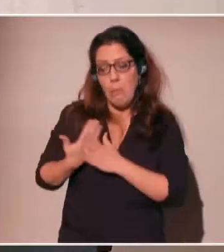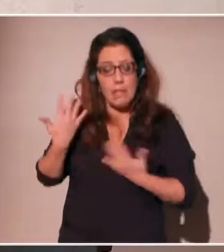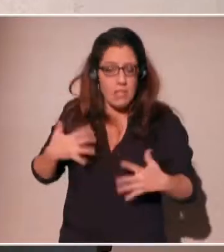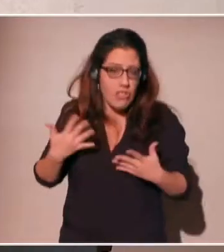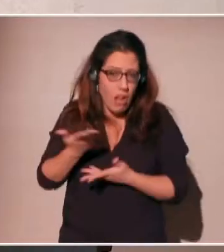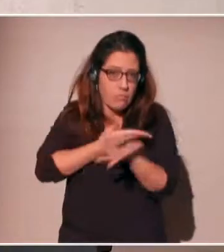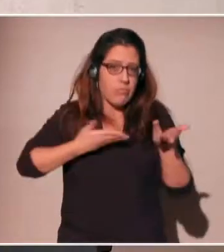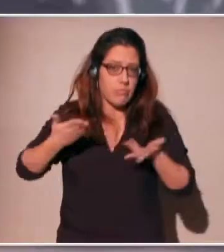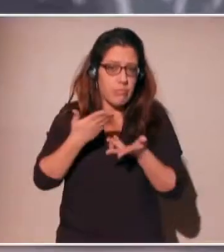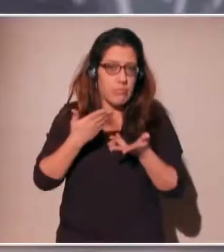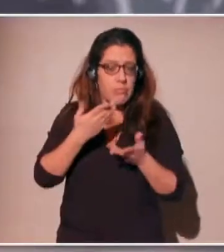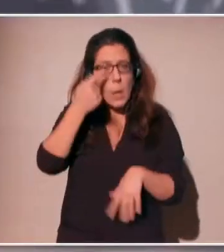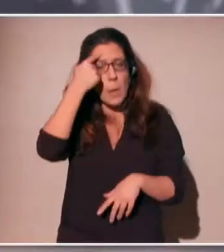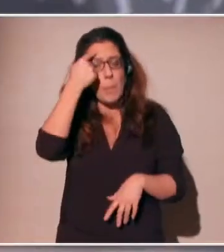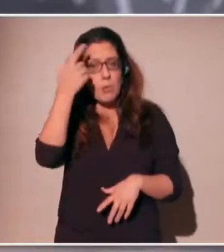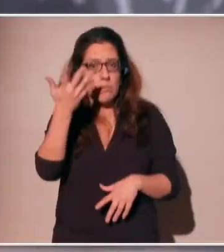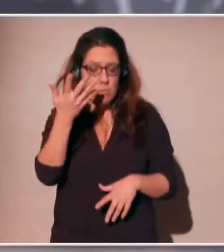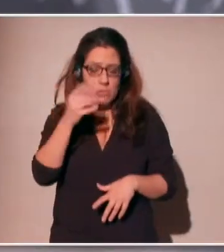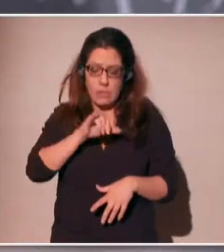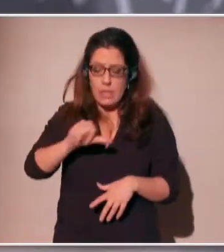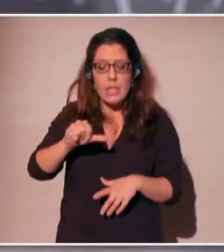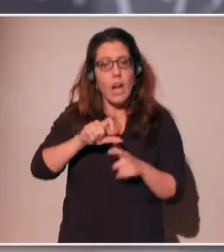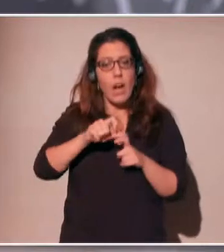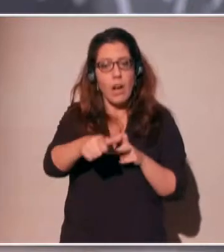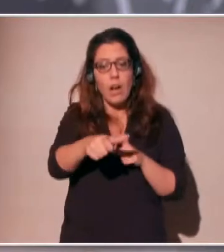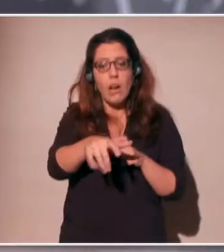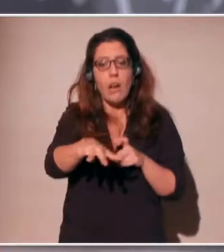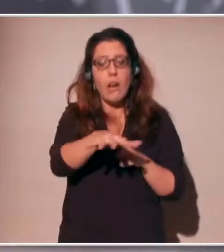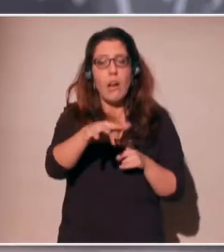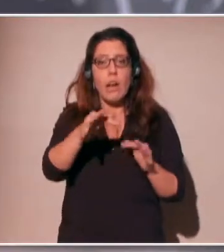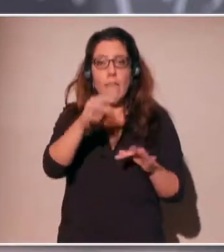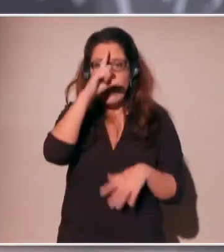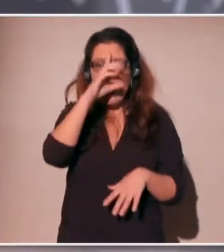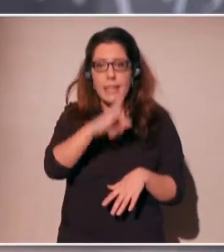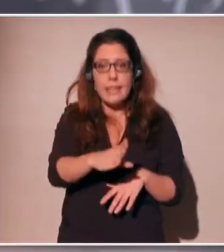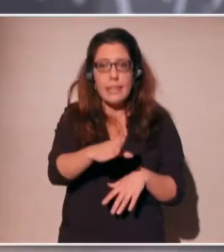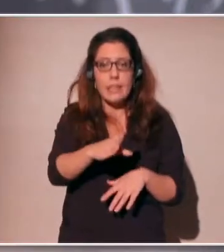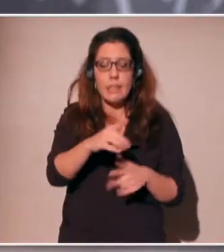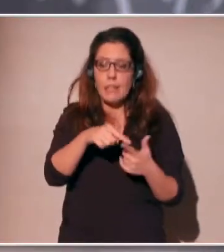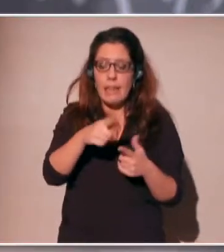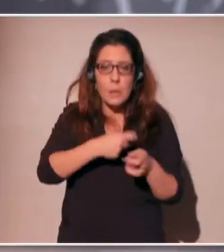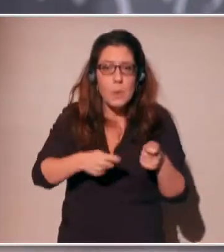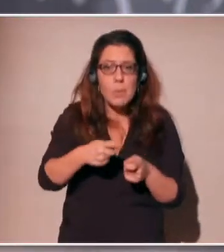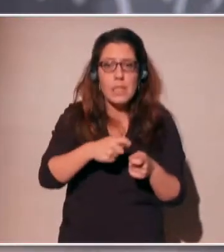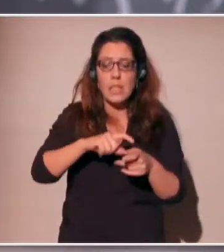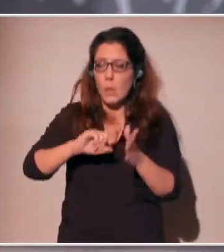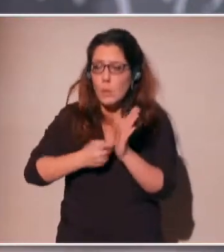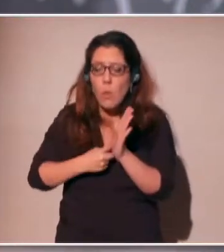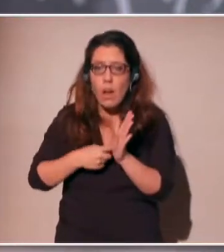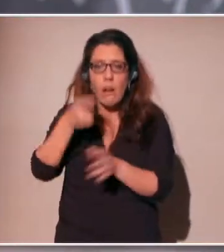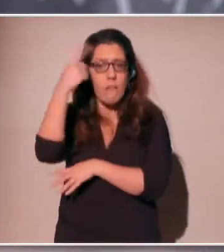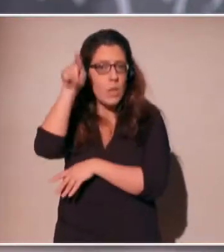notamment aux conséquences de l'IA dans l'éthique, dans l'économie, dans le droit, dans la philosophie,